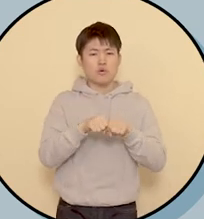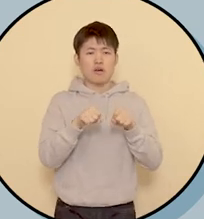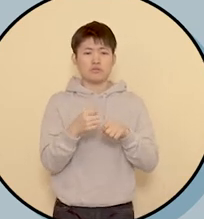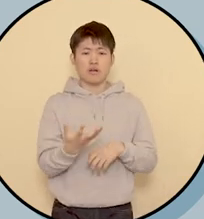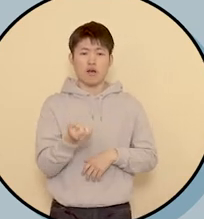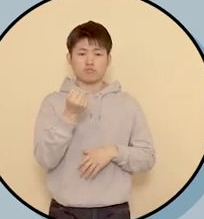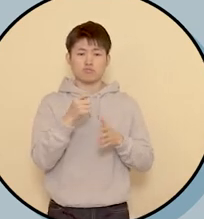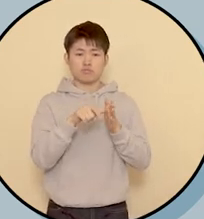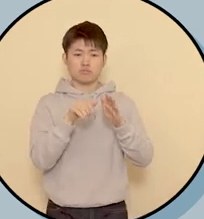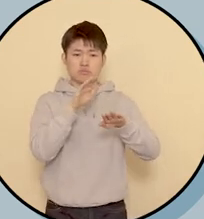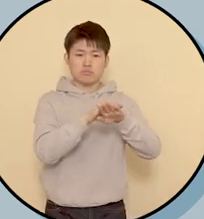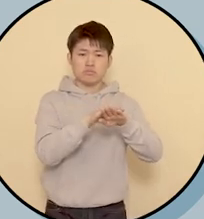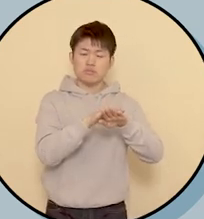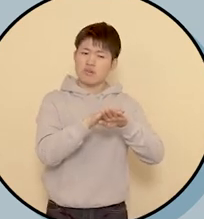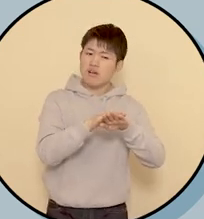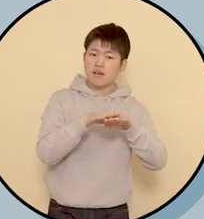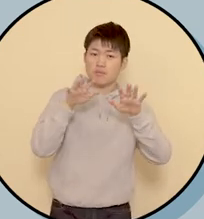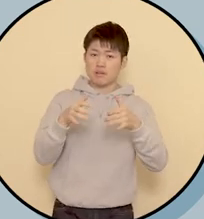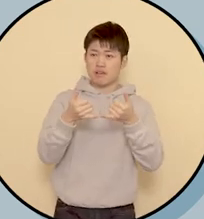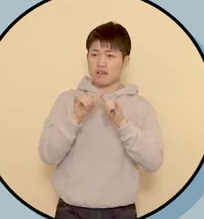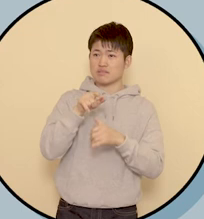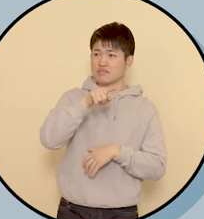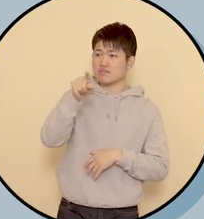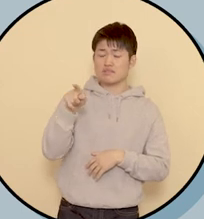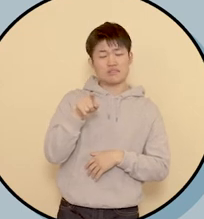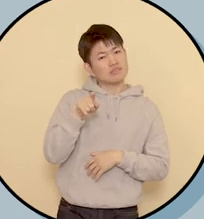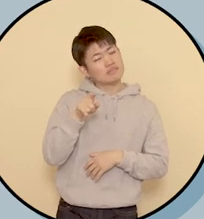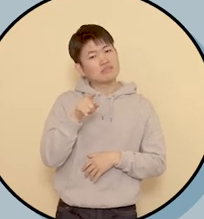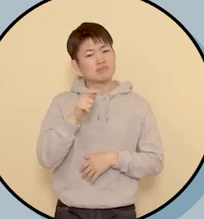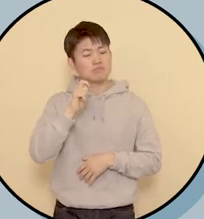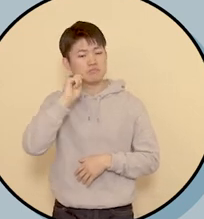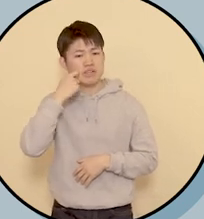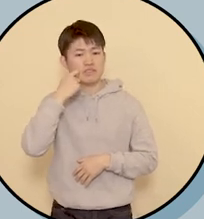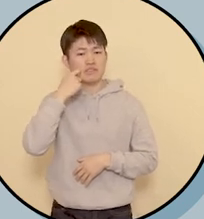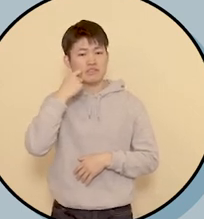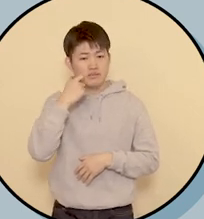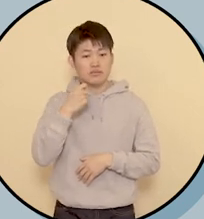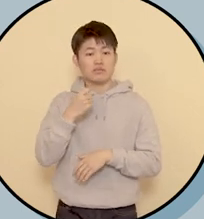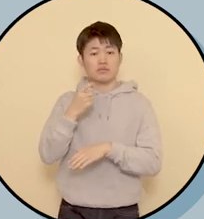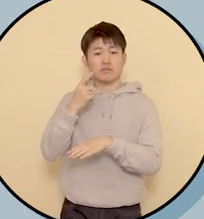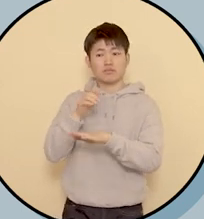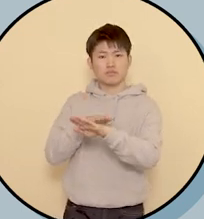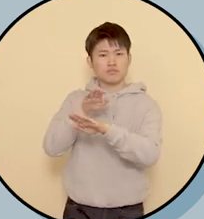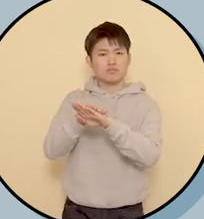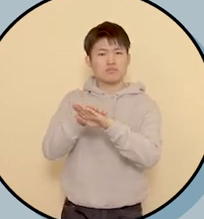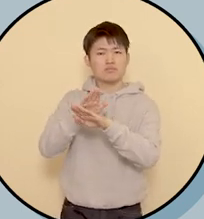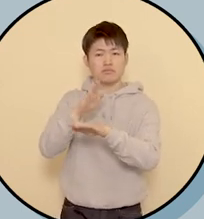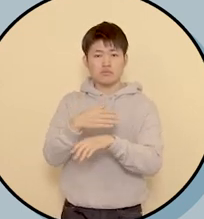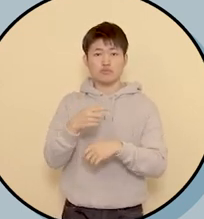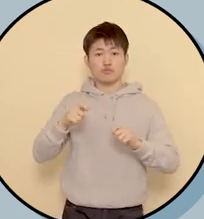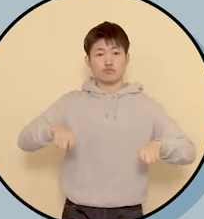もこの社会の中にはなかなかなかったりとかして、触れるとしたら車椅子の後ろを押すとか、そういうような